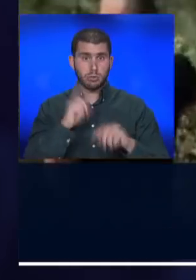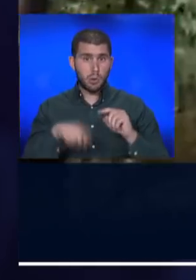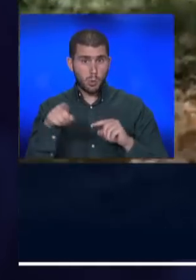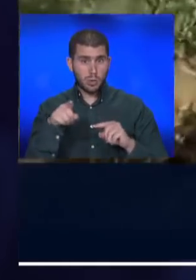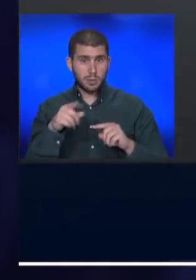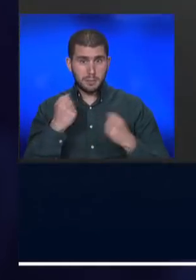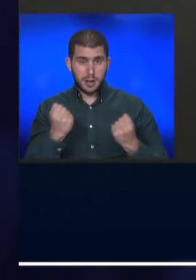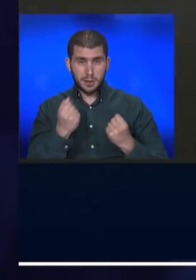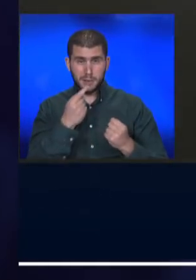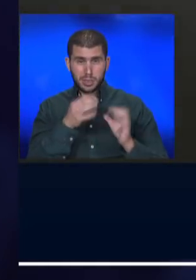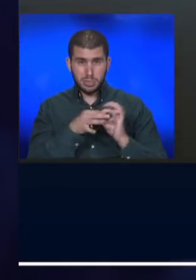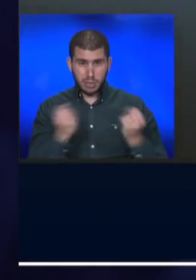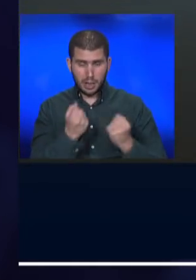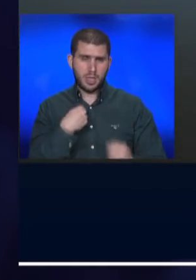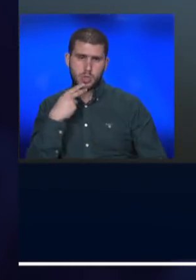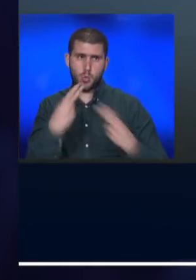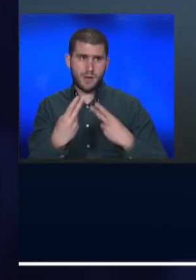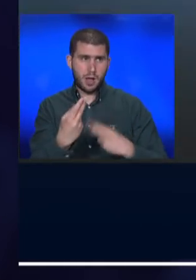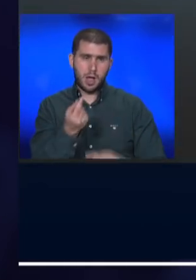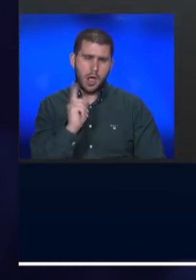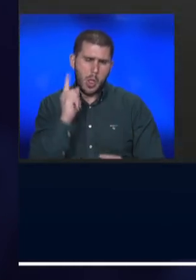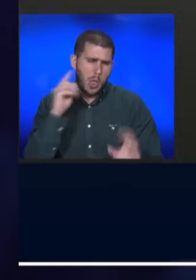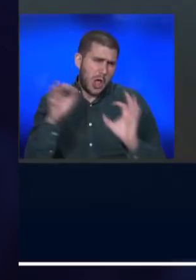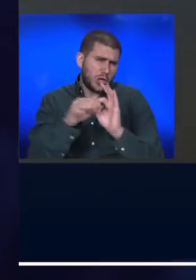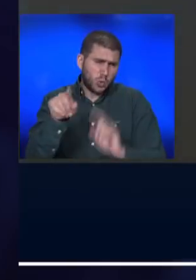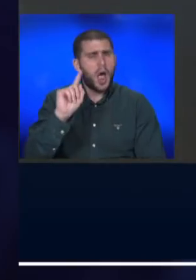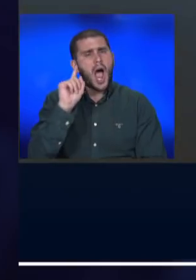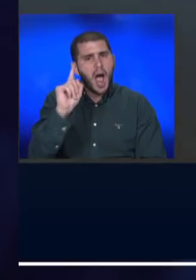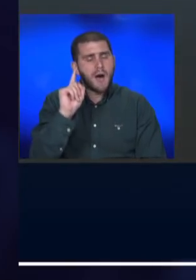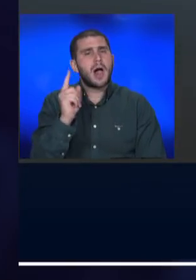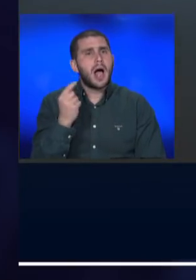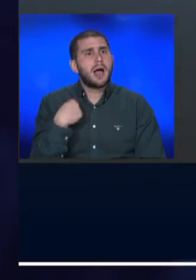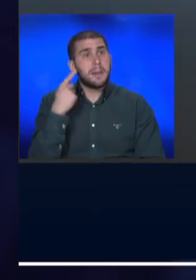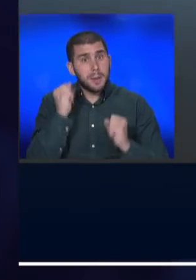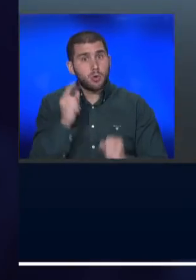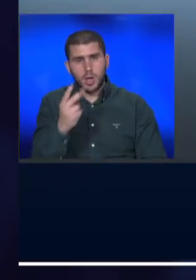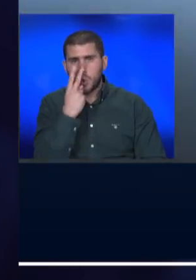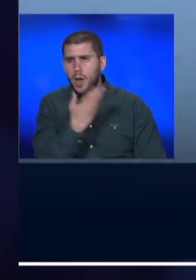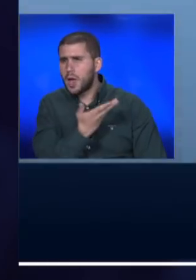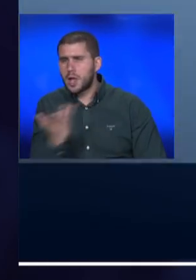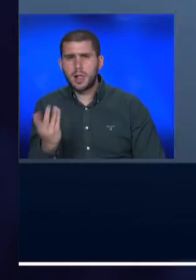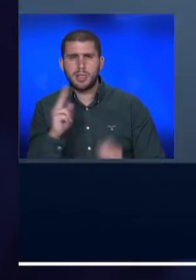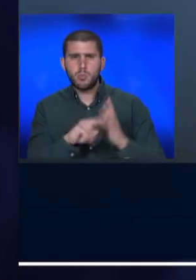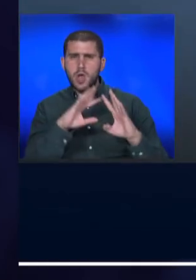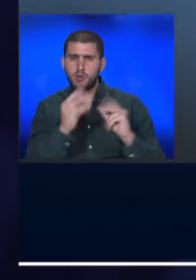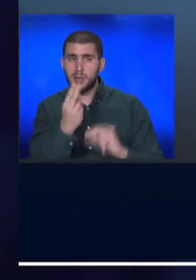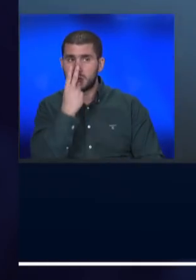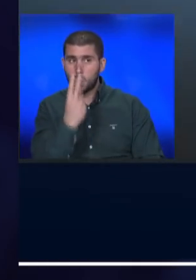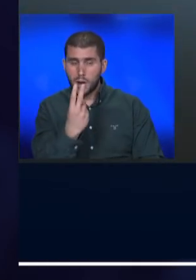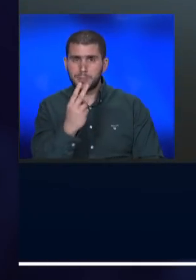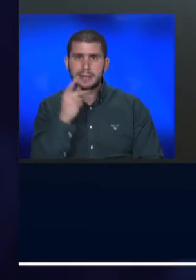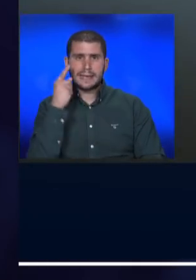עכשיו, כמובן, אני לא מקשר את זה לזה, אבל אין ספק שכשאתה מסתכל על כלל התמונה, אתה מסתכל, ירי,